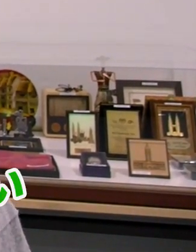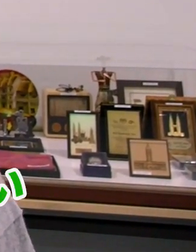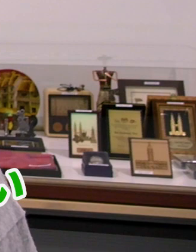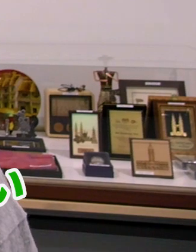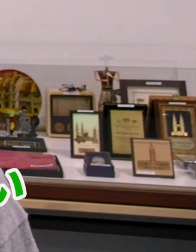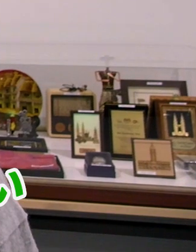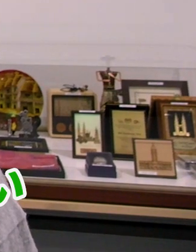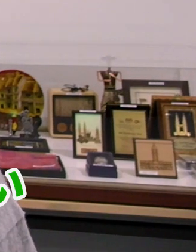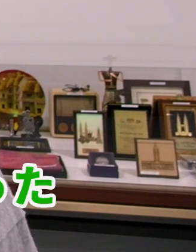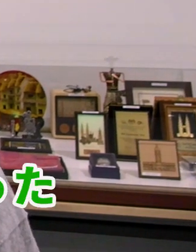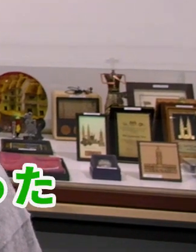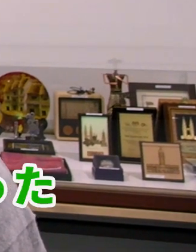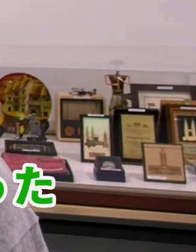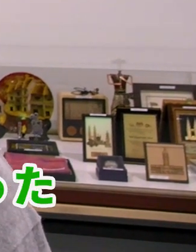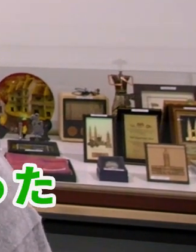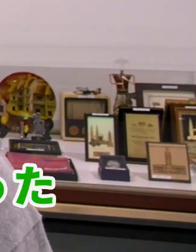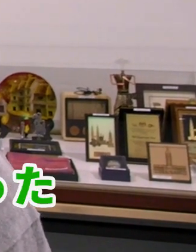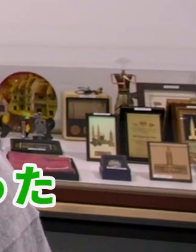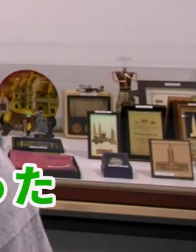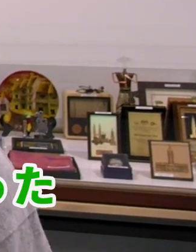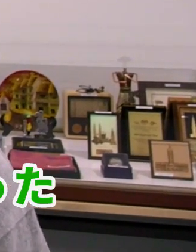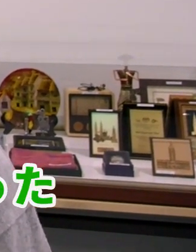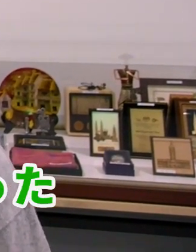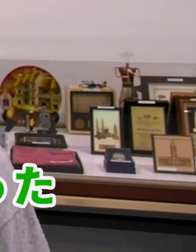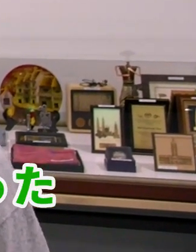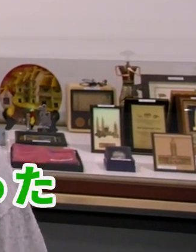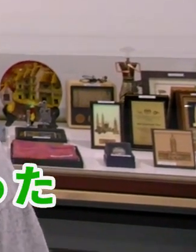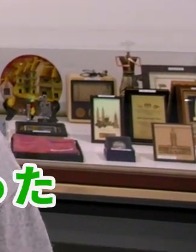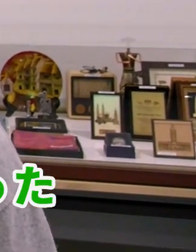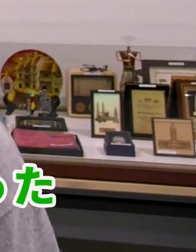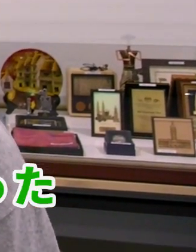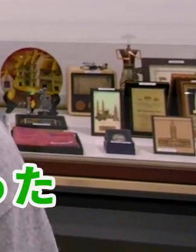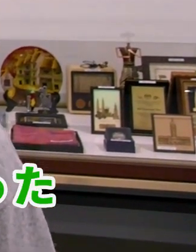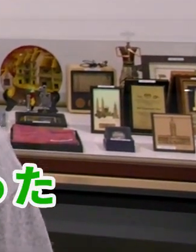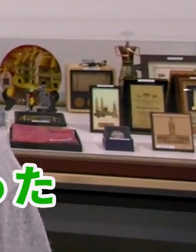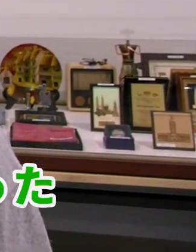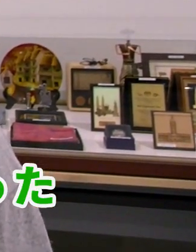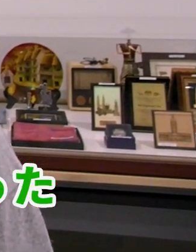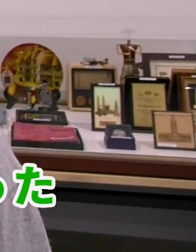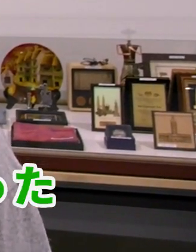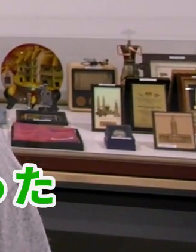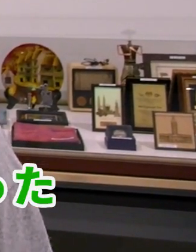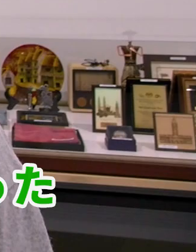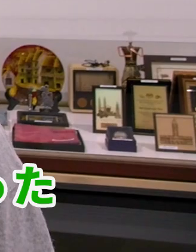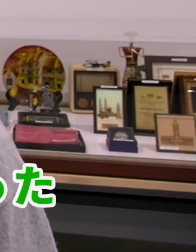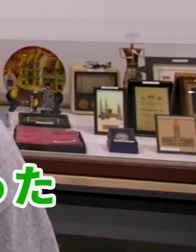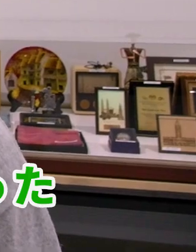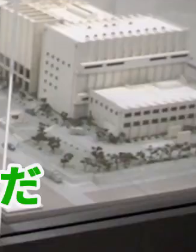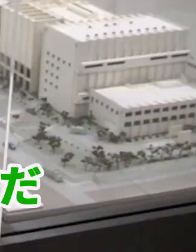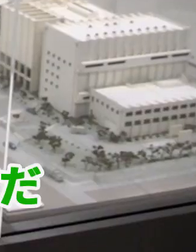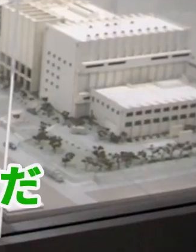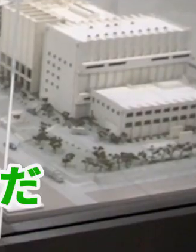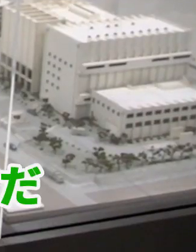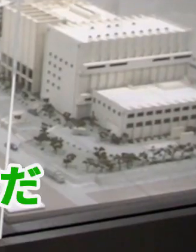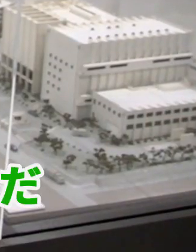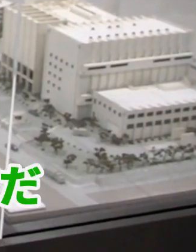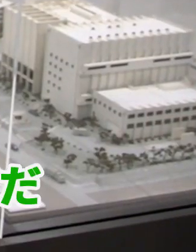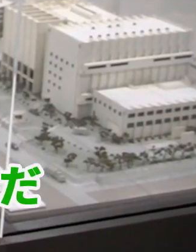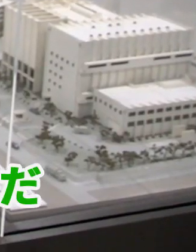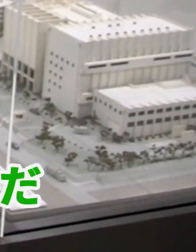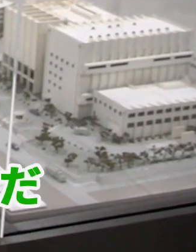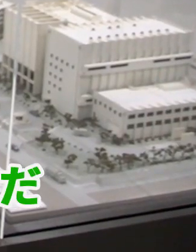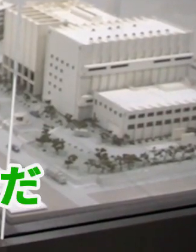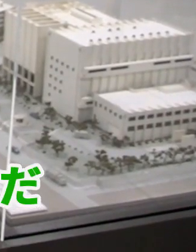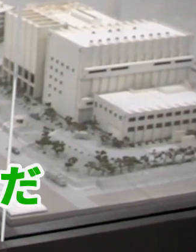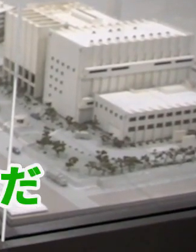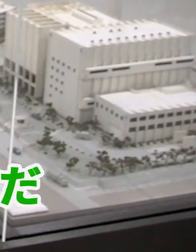か、入って、聞いてから初めて、あ、そういえばっていうふうに気づくところがすごく多くて、楽しかったです。 分別ゲ